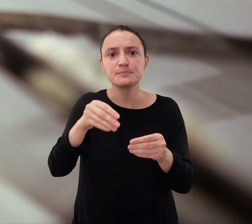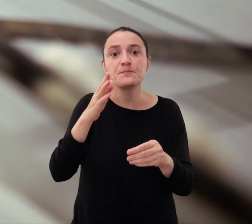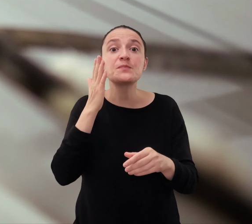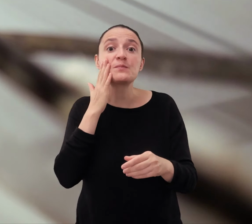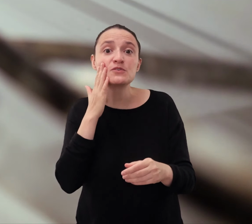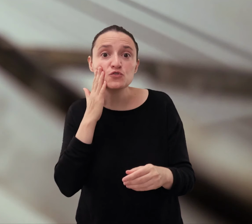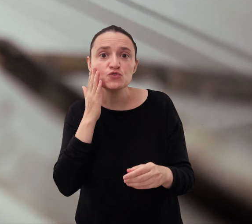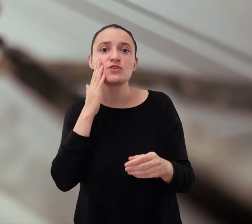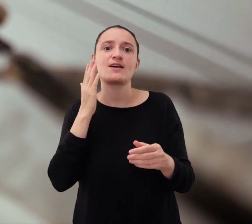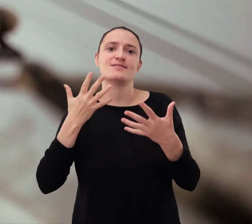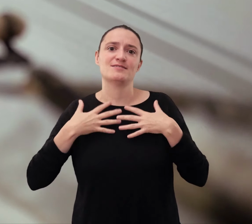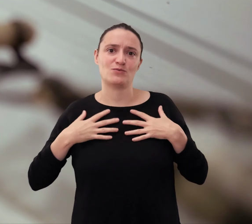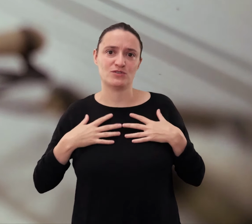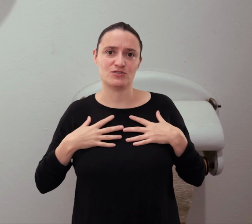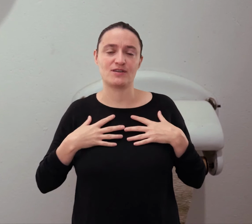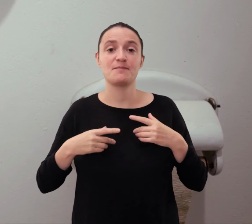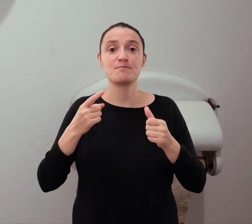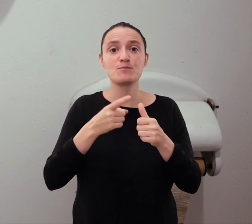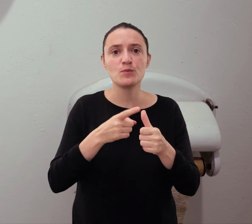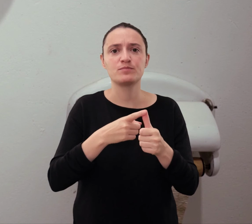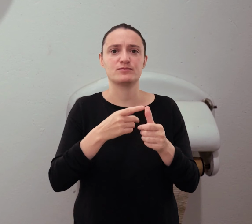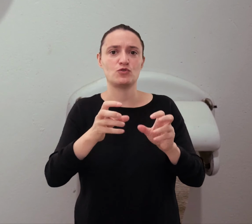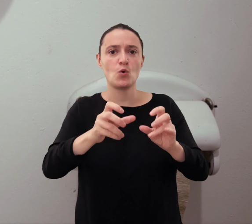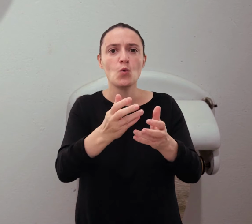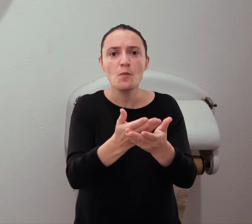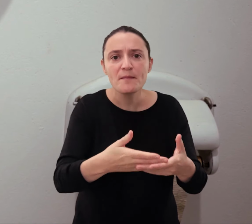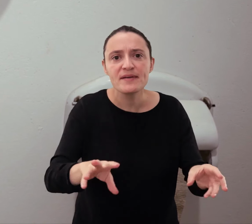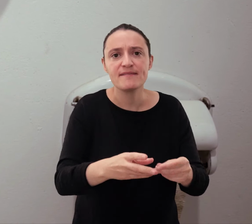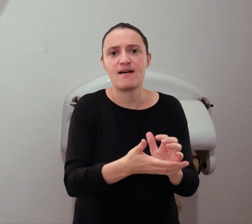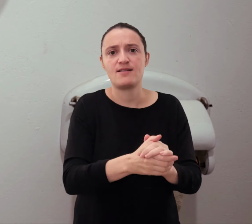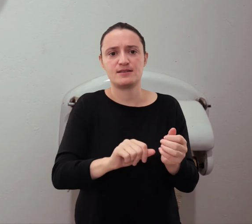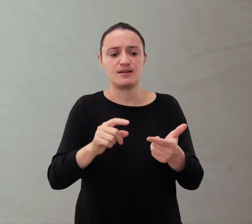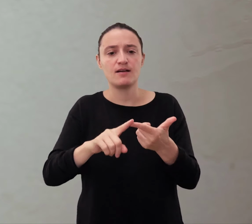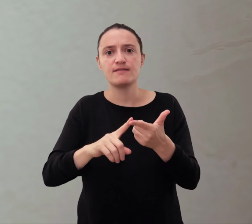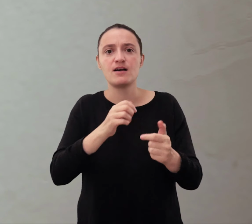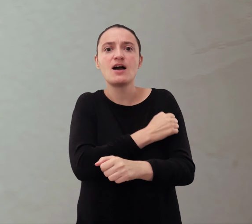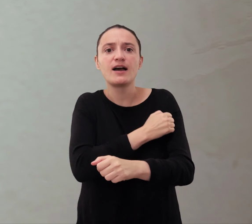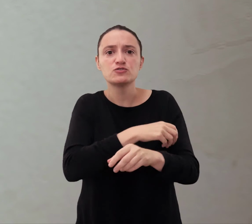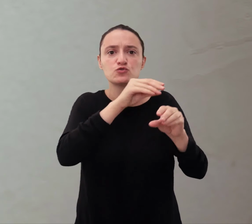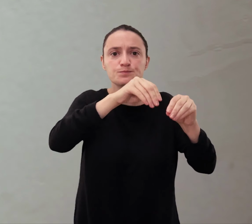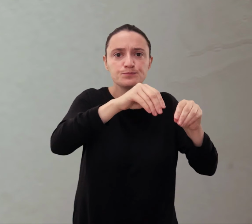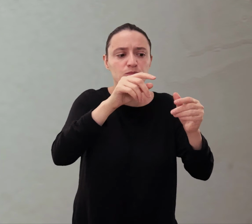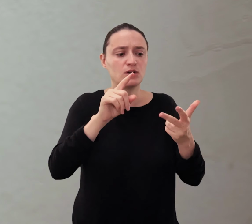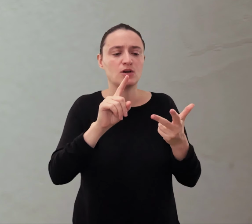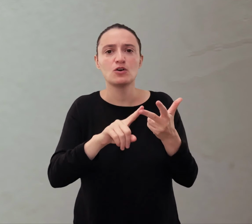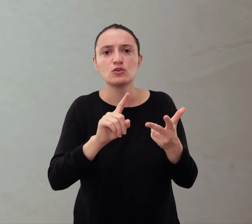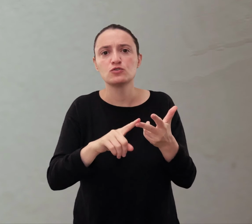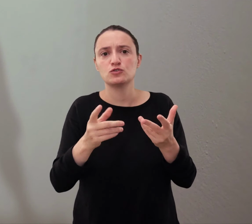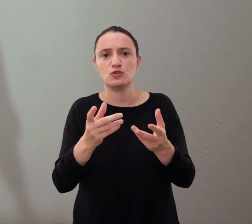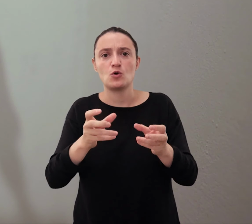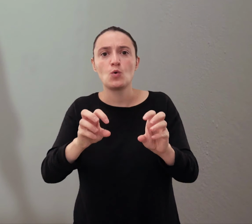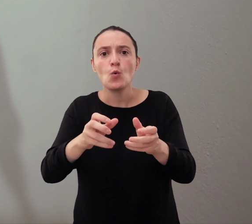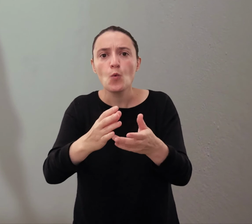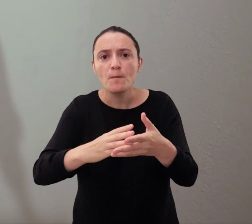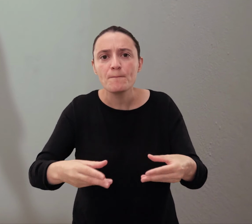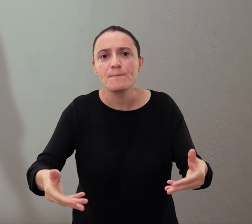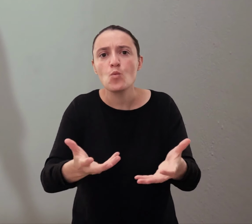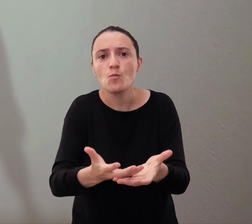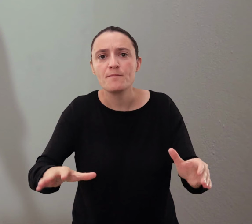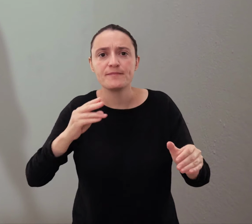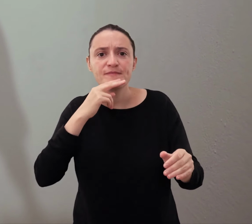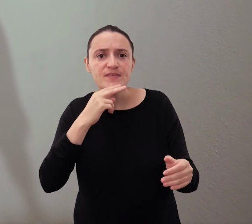wyposażyliśmy prawdziwą umywalką, suszarką do ręczników, umywaleczką z